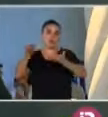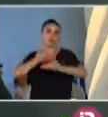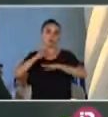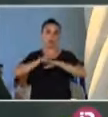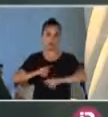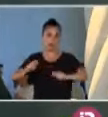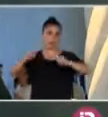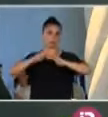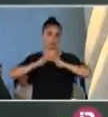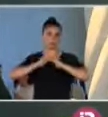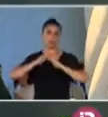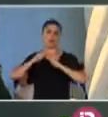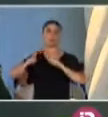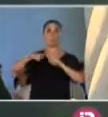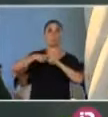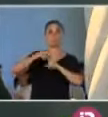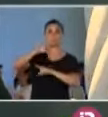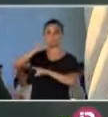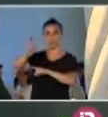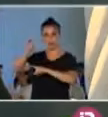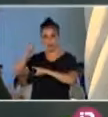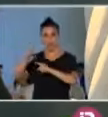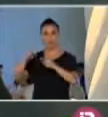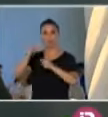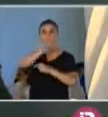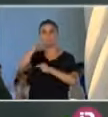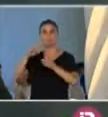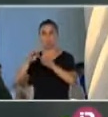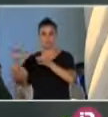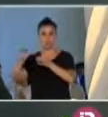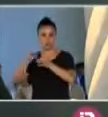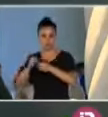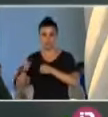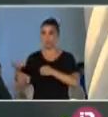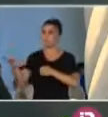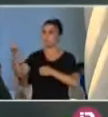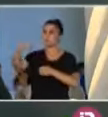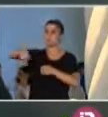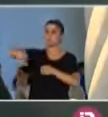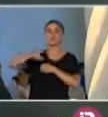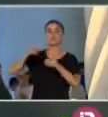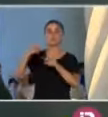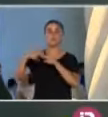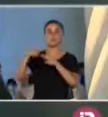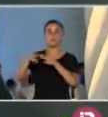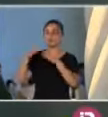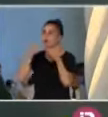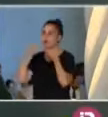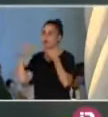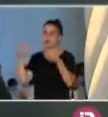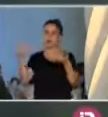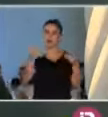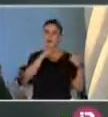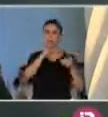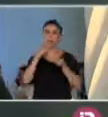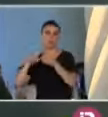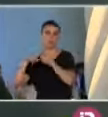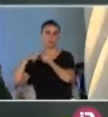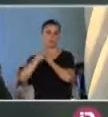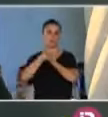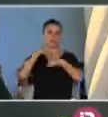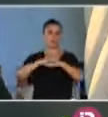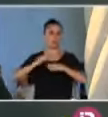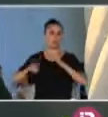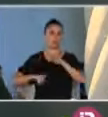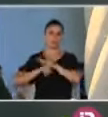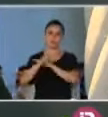Gent per Formentera. A tots ells els vull agrair que hagin situat els interessos dels habitants d'aquesta terra per davant de tota la